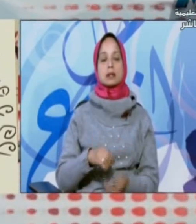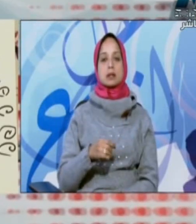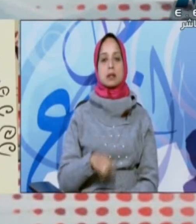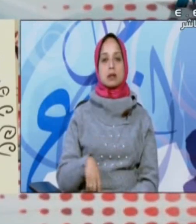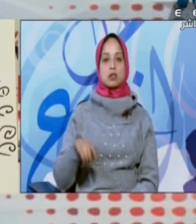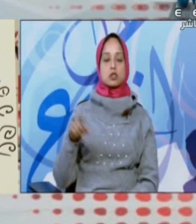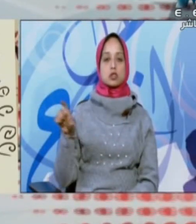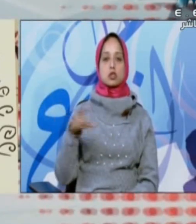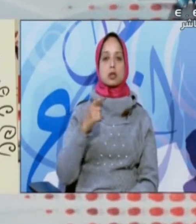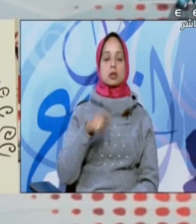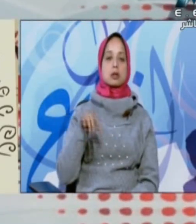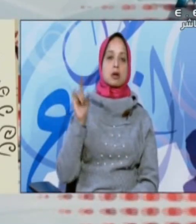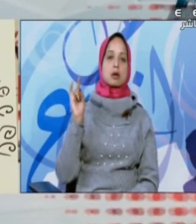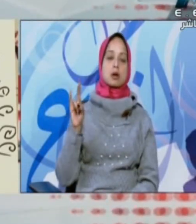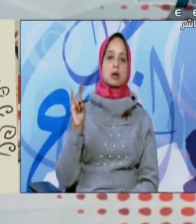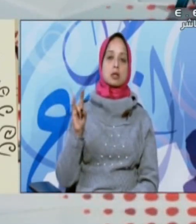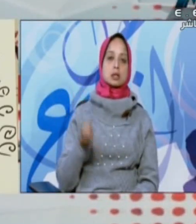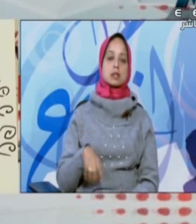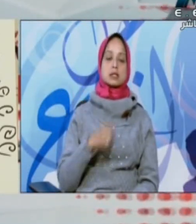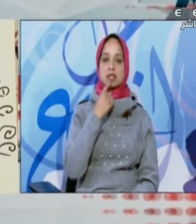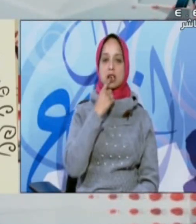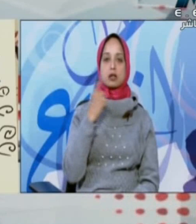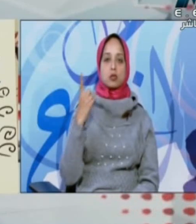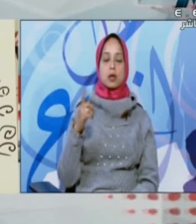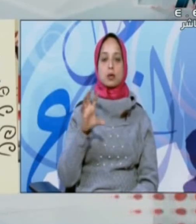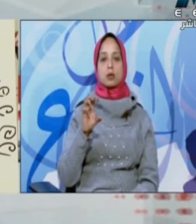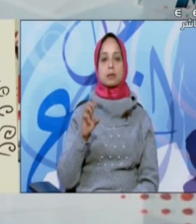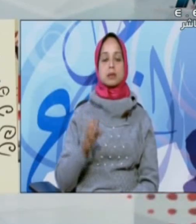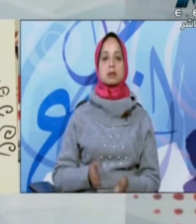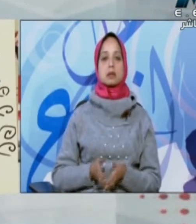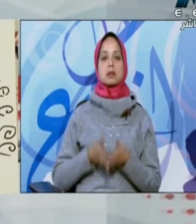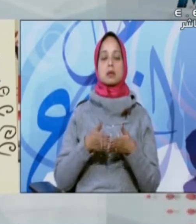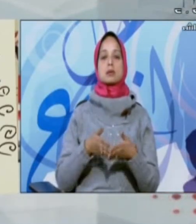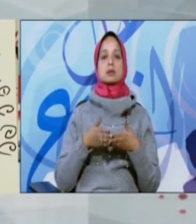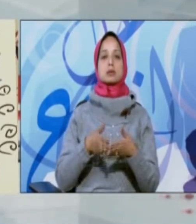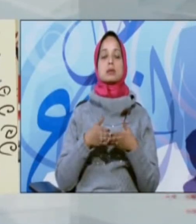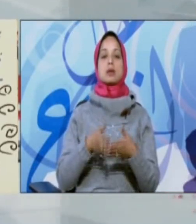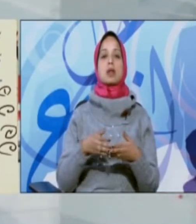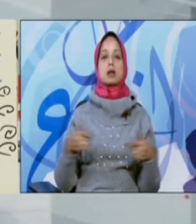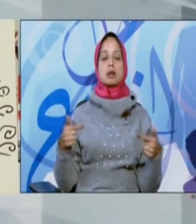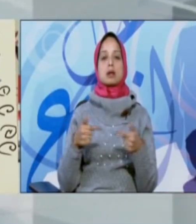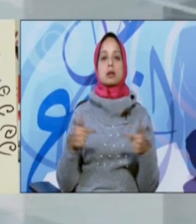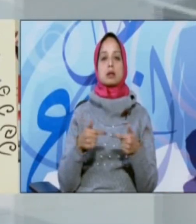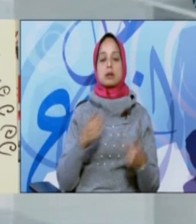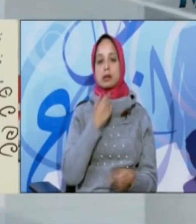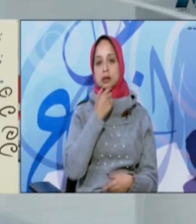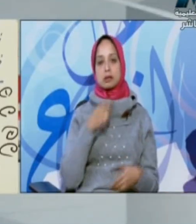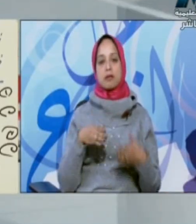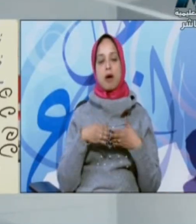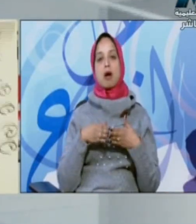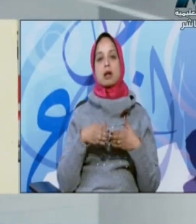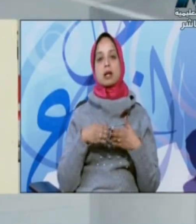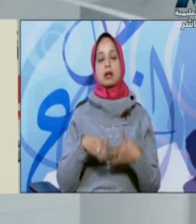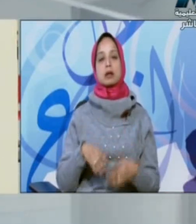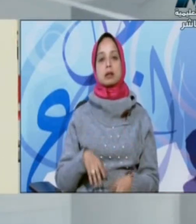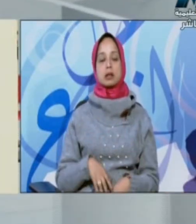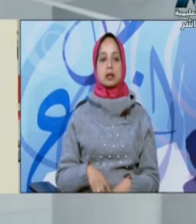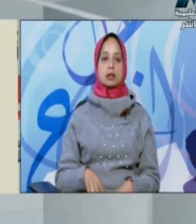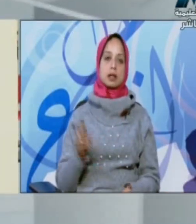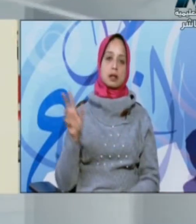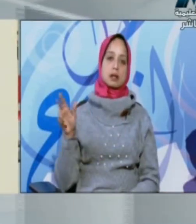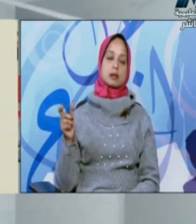1951 وإطلاق الحرية للنضال المسلح ضد الإنجليز في القناة. طبعا النحاس بعد كل ده راح لاغي